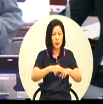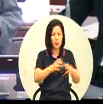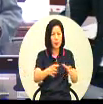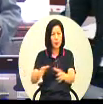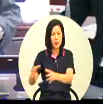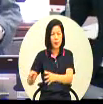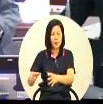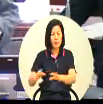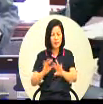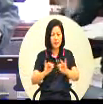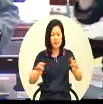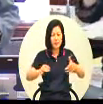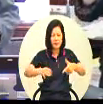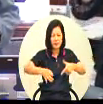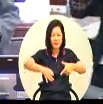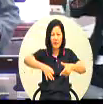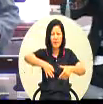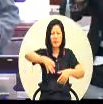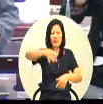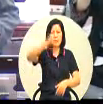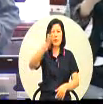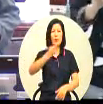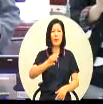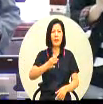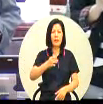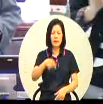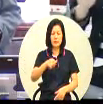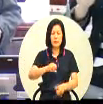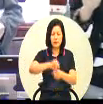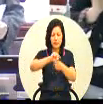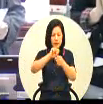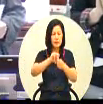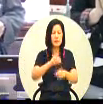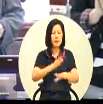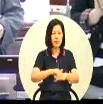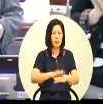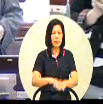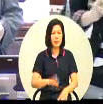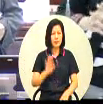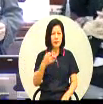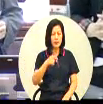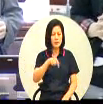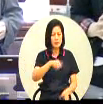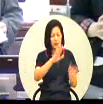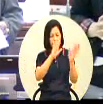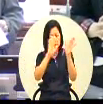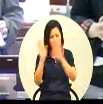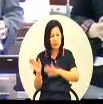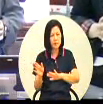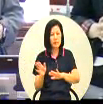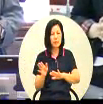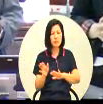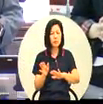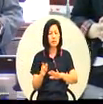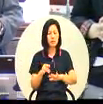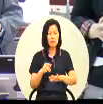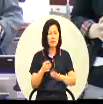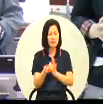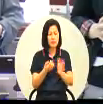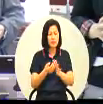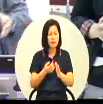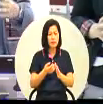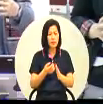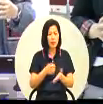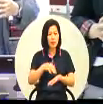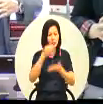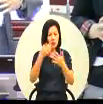铺到市民足悬，迄只会当增加。但是有即款个情形之下，啊，拄只柯议员所